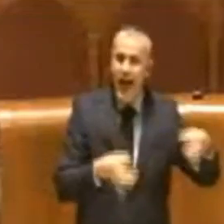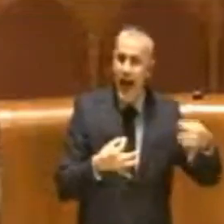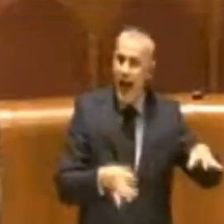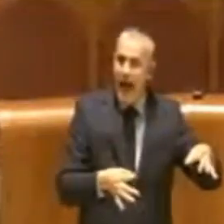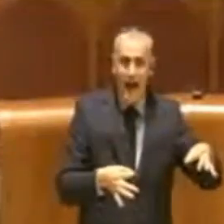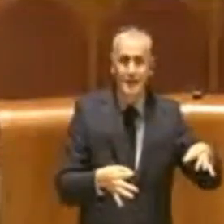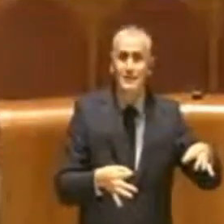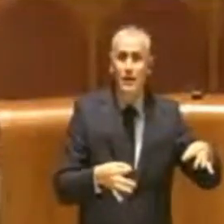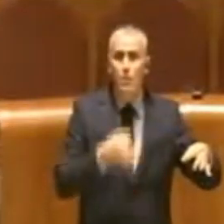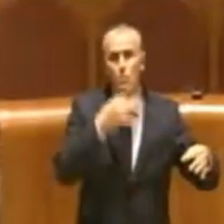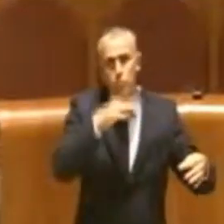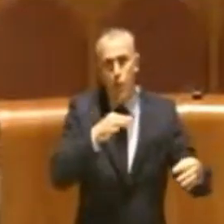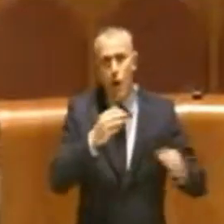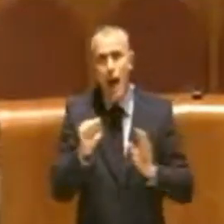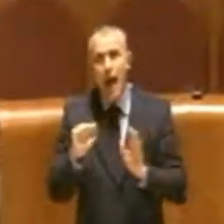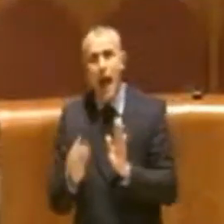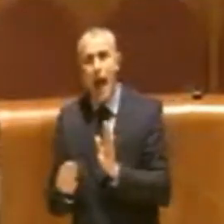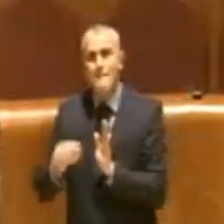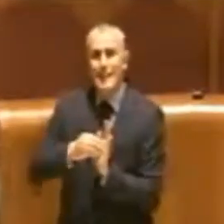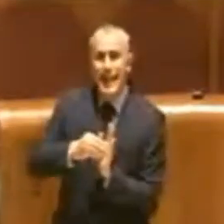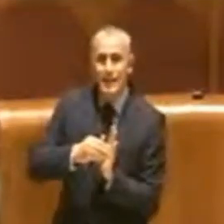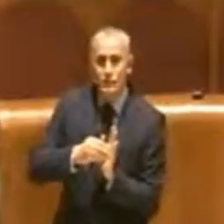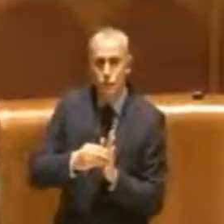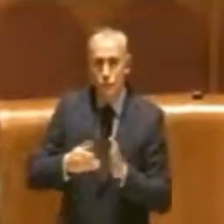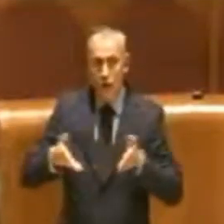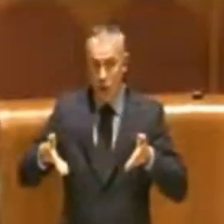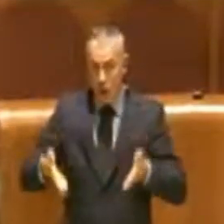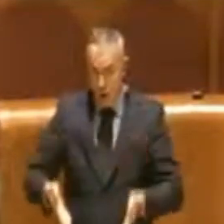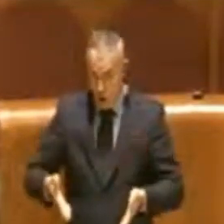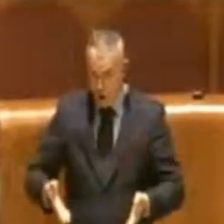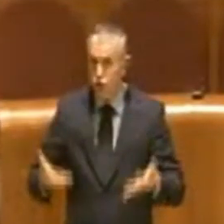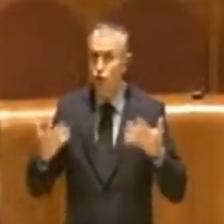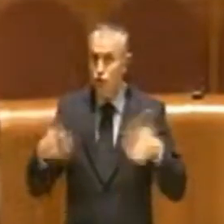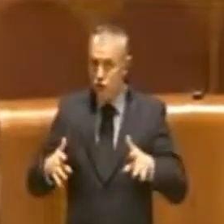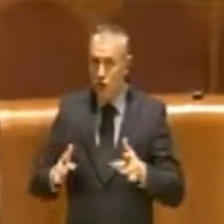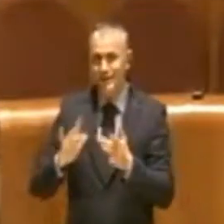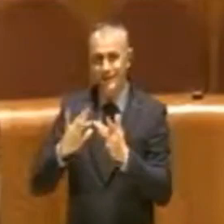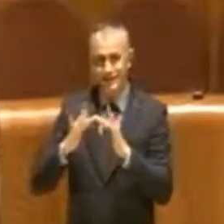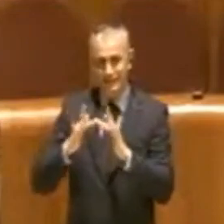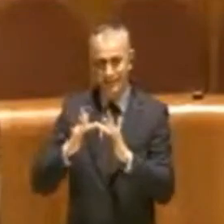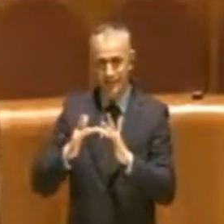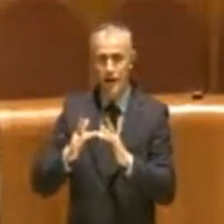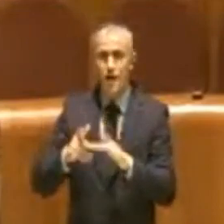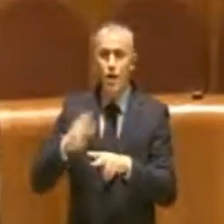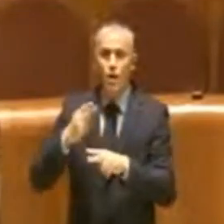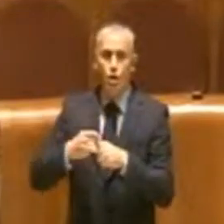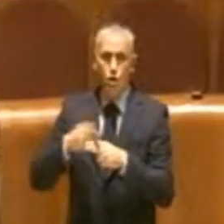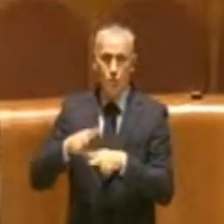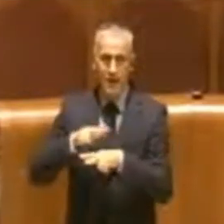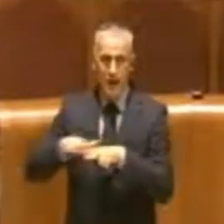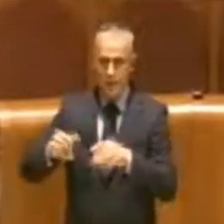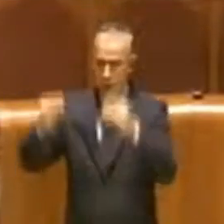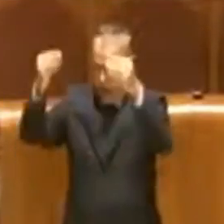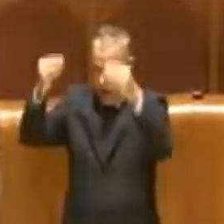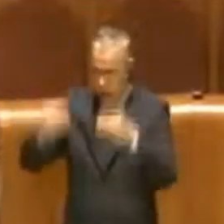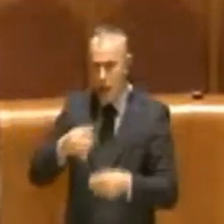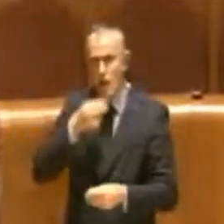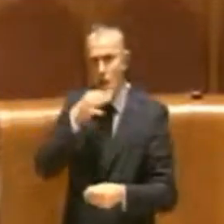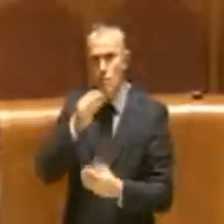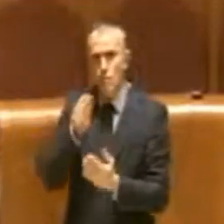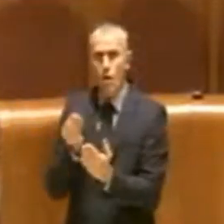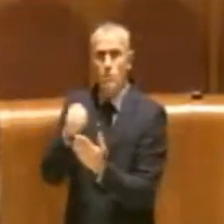sviluppo dell'applicazione che oggi fa già sul portale istituzionale da tempo di Roma Capitale, che riguarda le petizioni